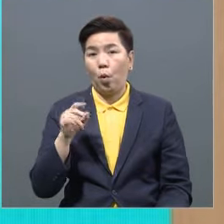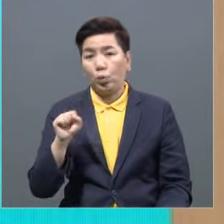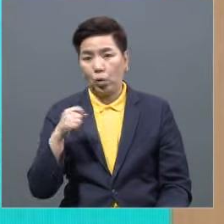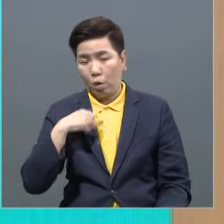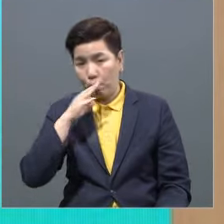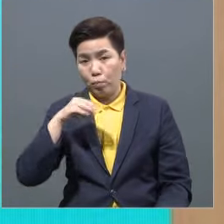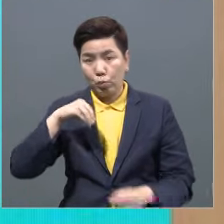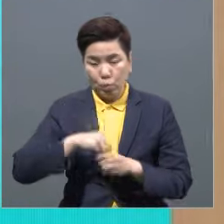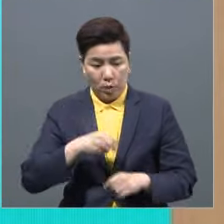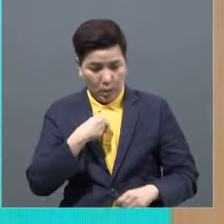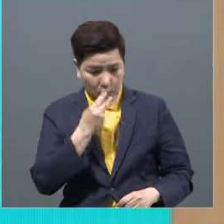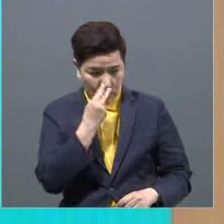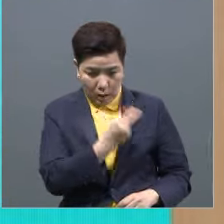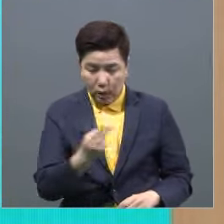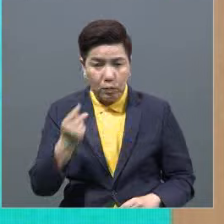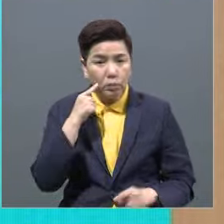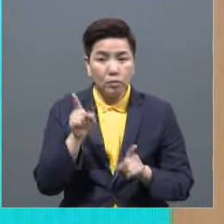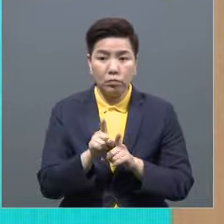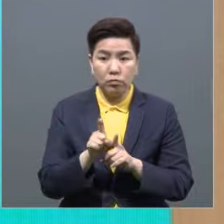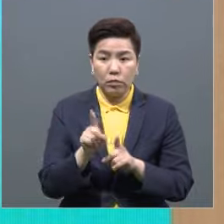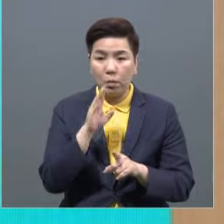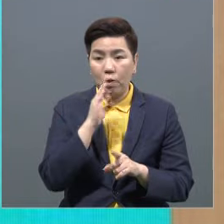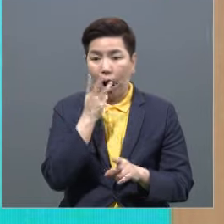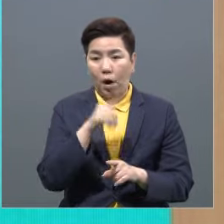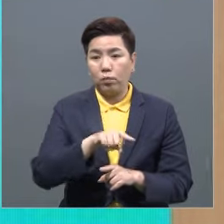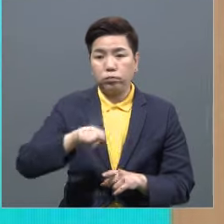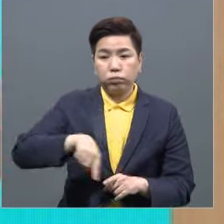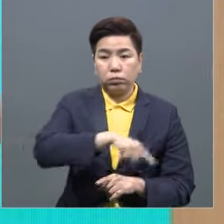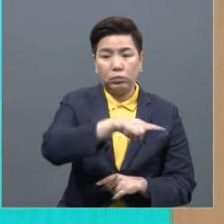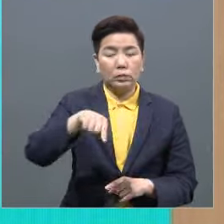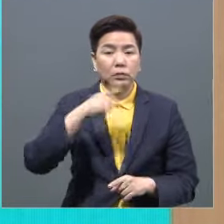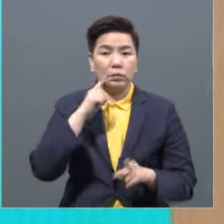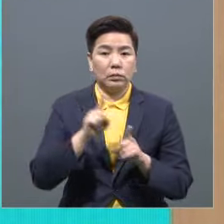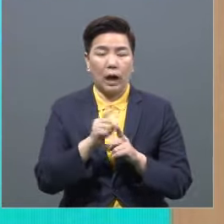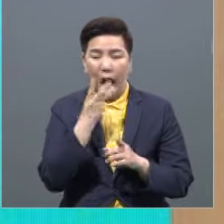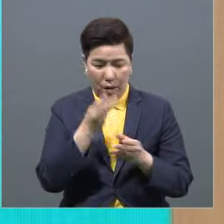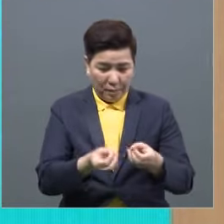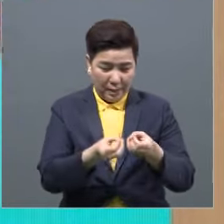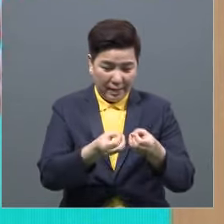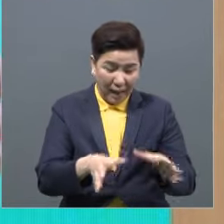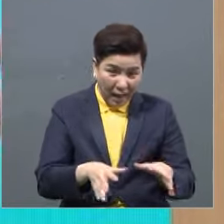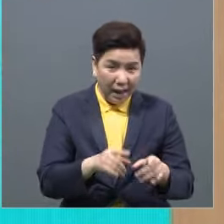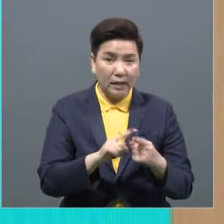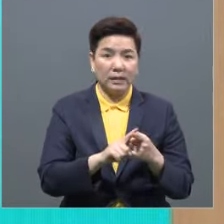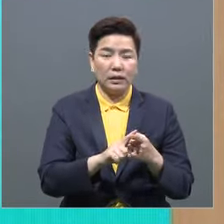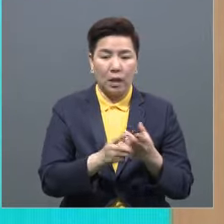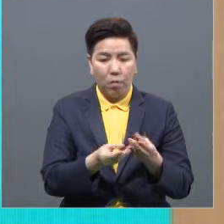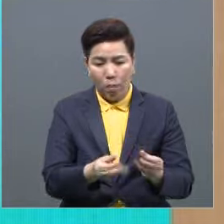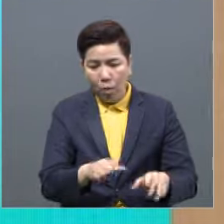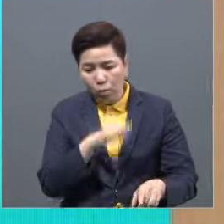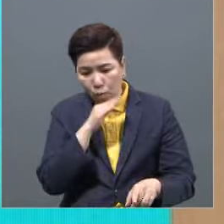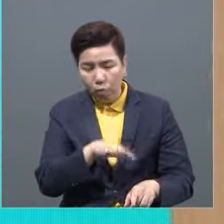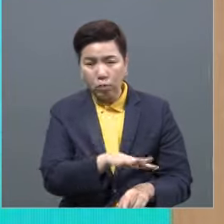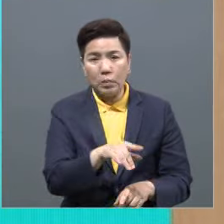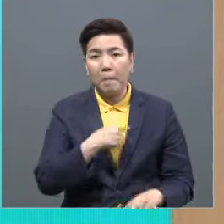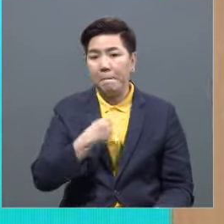ยู่เห็นว่าข้าวจำนวนนี้มันกระสอบมันแตกหรือว่าหกเลอะเทอะพื้นเนี่ยก็